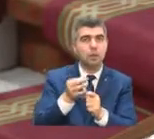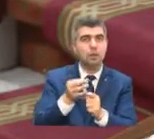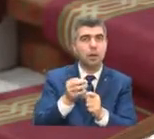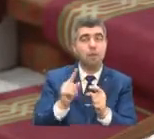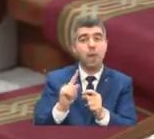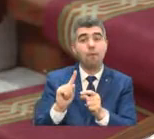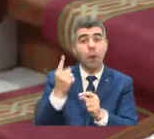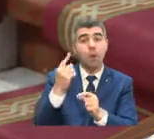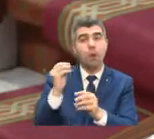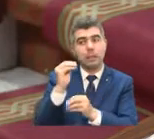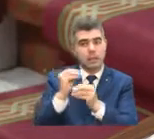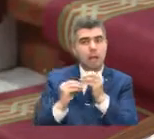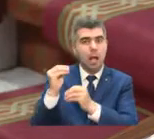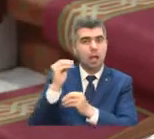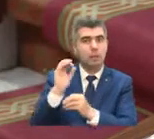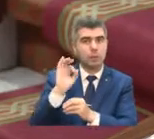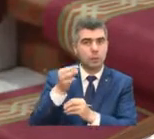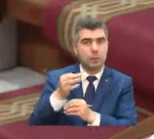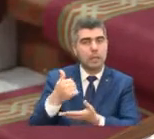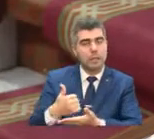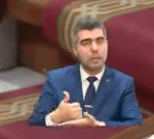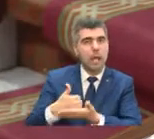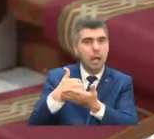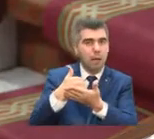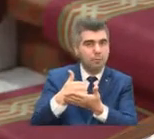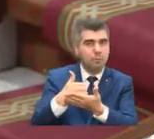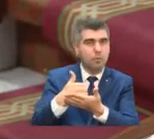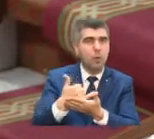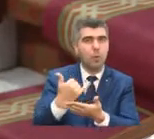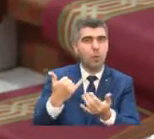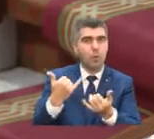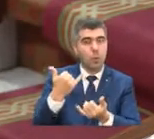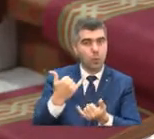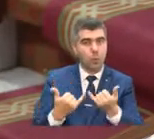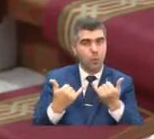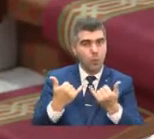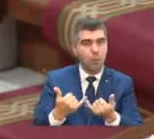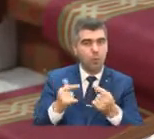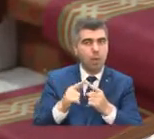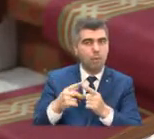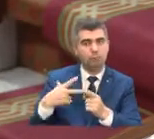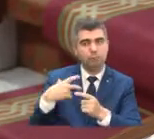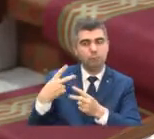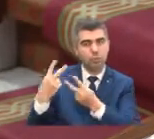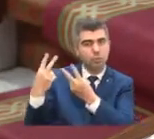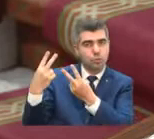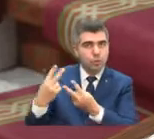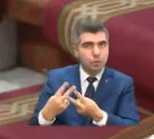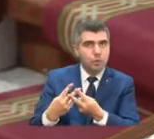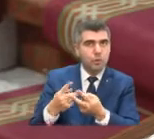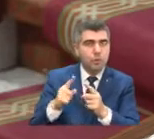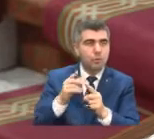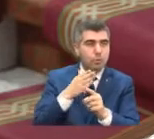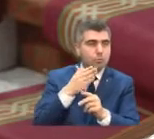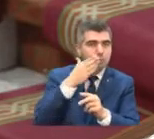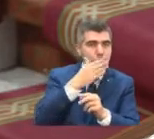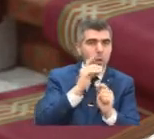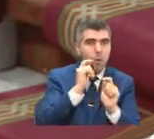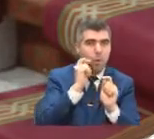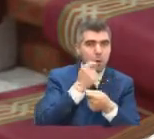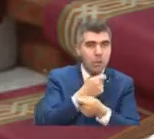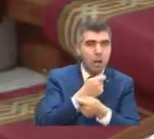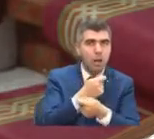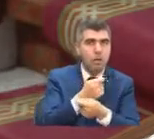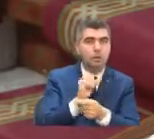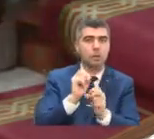مرتفعة، أعطينا دعم، والآن كندعموا المستثمرين اللي عندهم رغبة باش يمشيوا للمنطقة باش يمكن